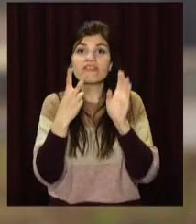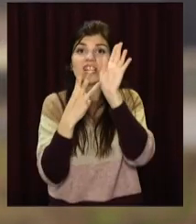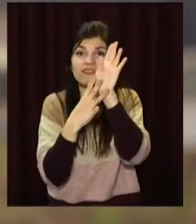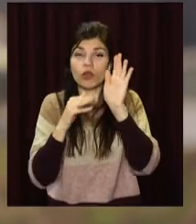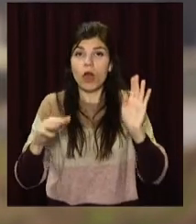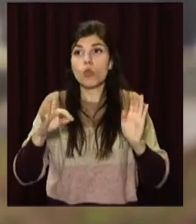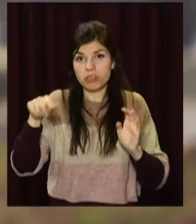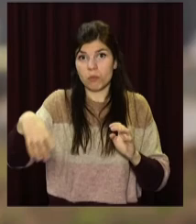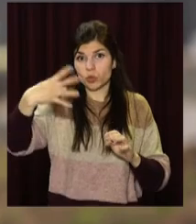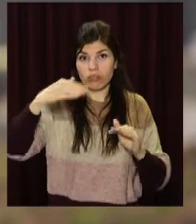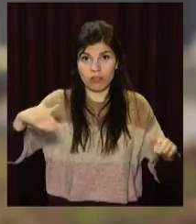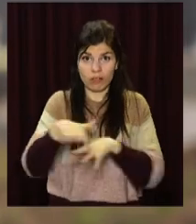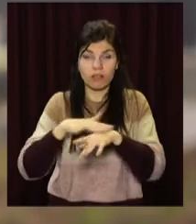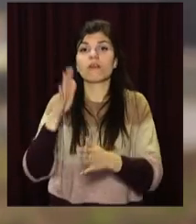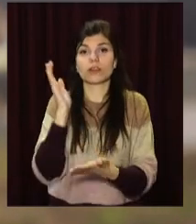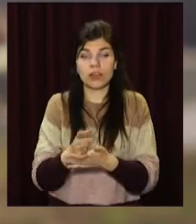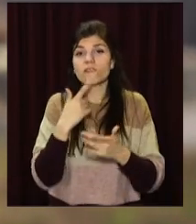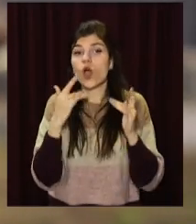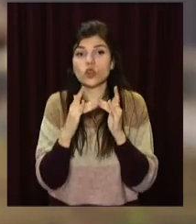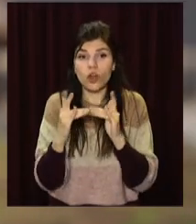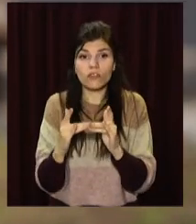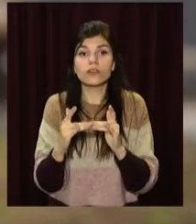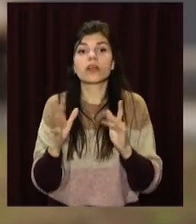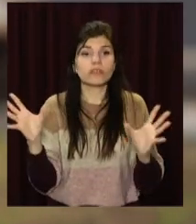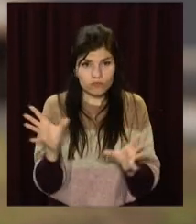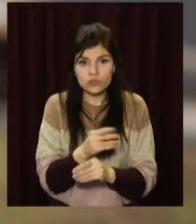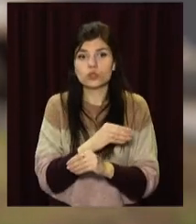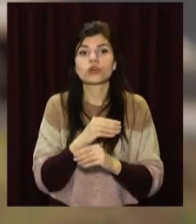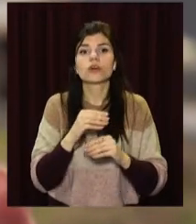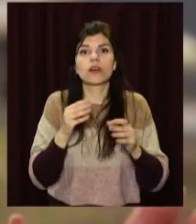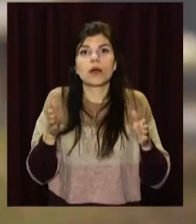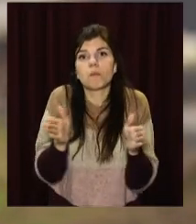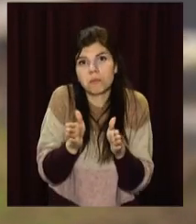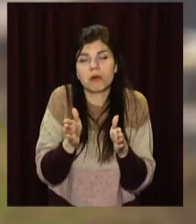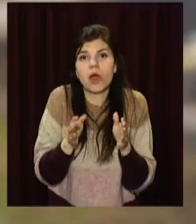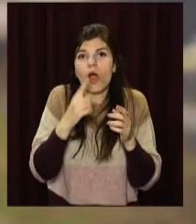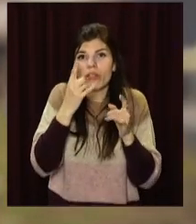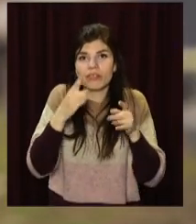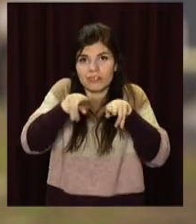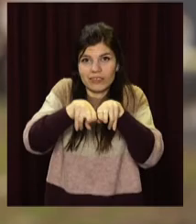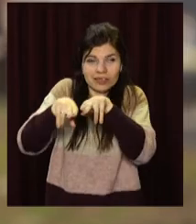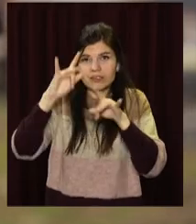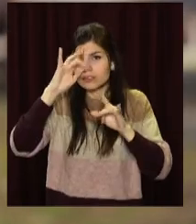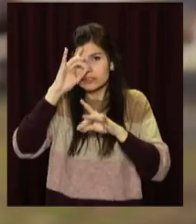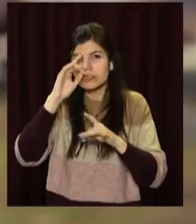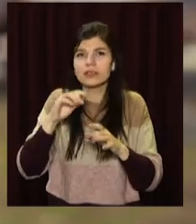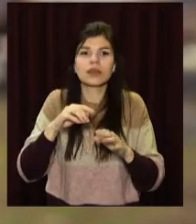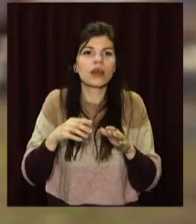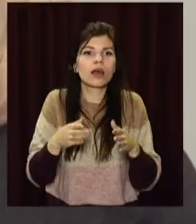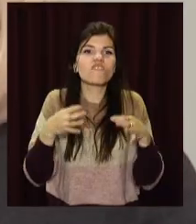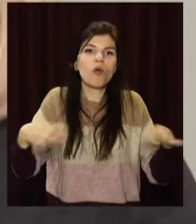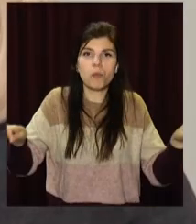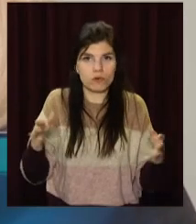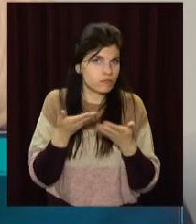на 40 дітей. Кроваті, як кажуть, все сплющене, одне біля одного, розстояння немає.